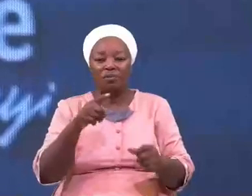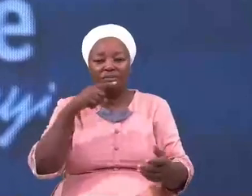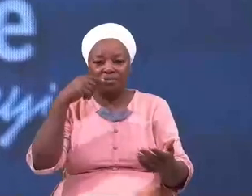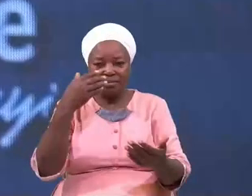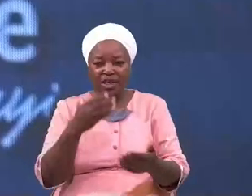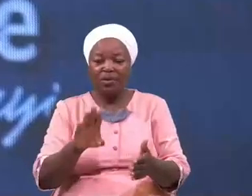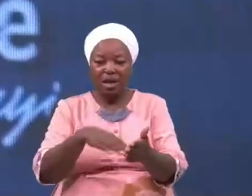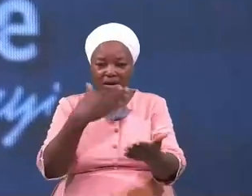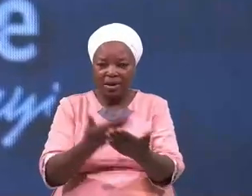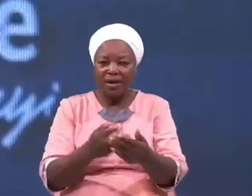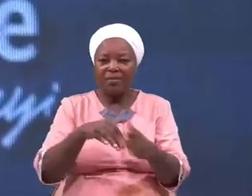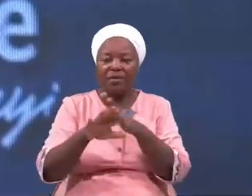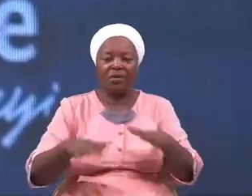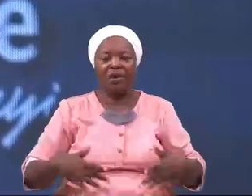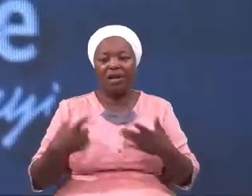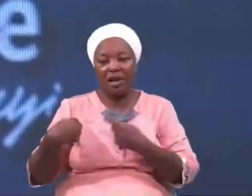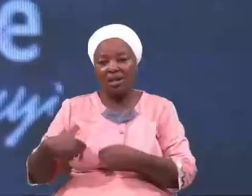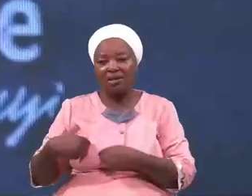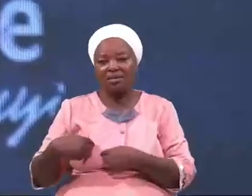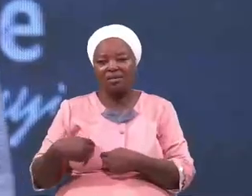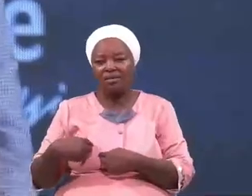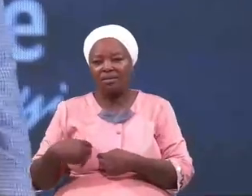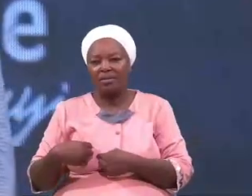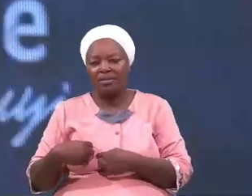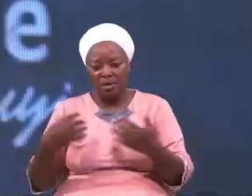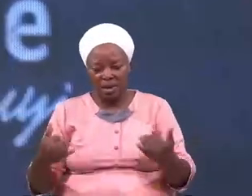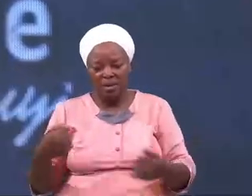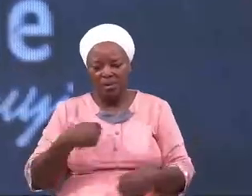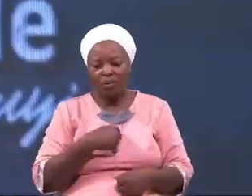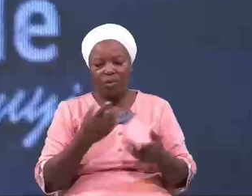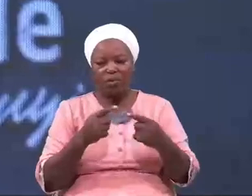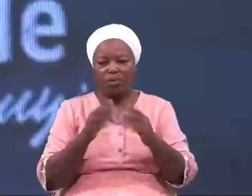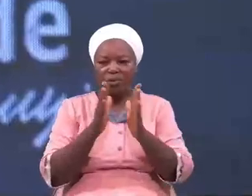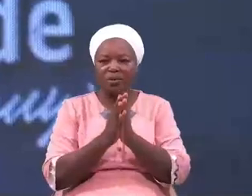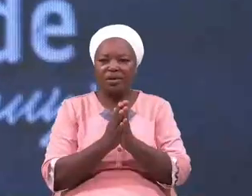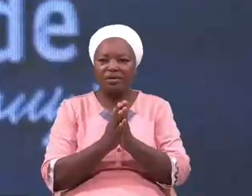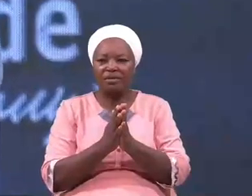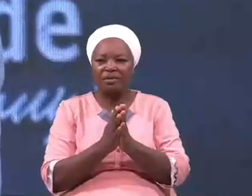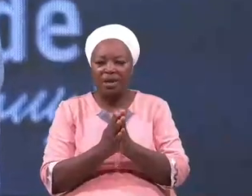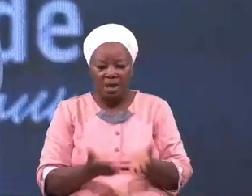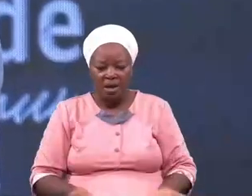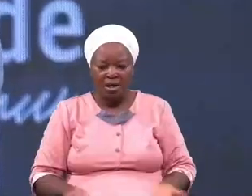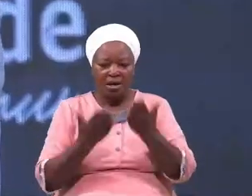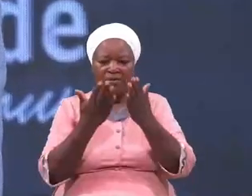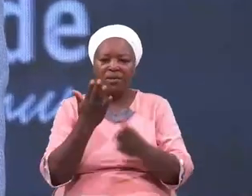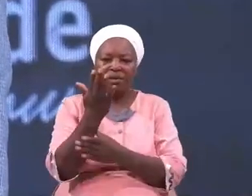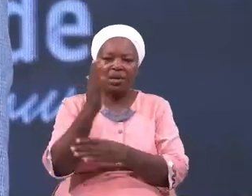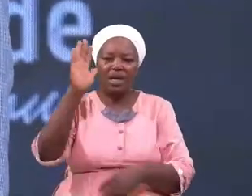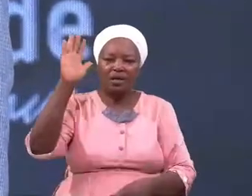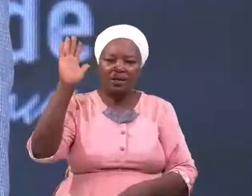Aussitôt, le salut viendra dans votre cœur. Les têtes baissées, les yeux fermés. Levez la